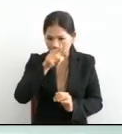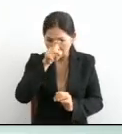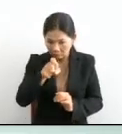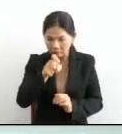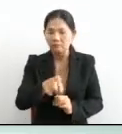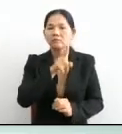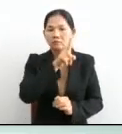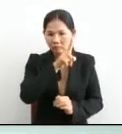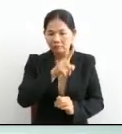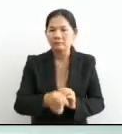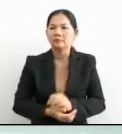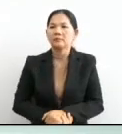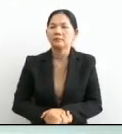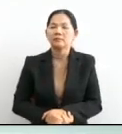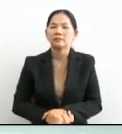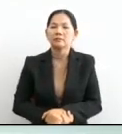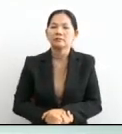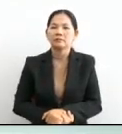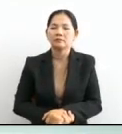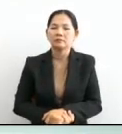mùi